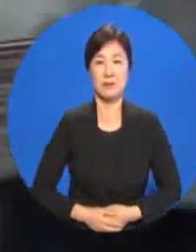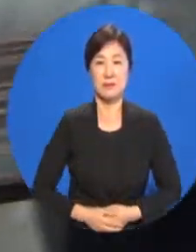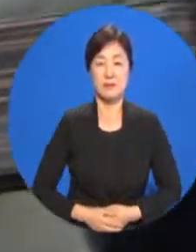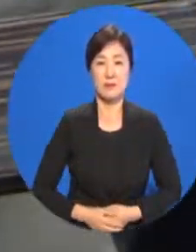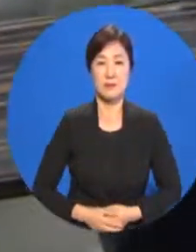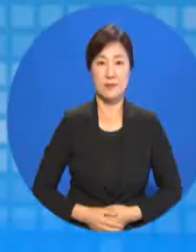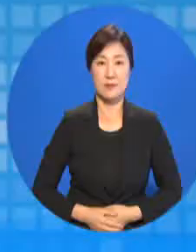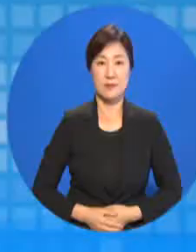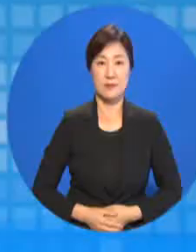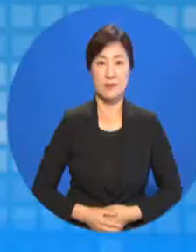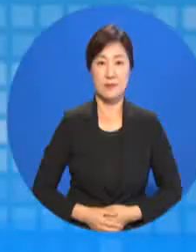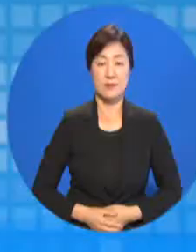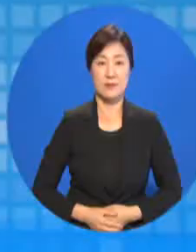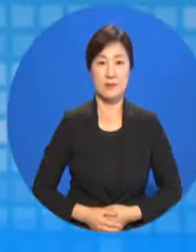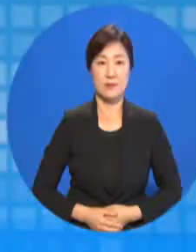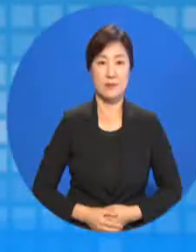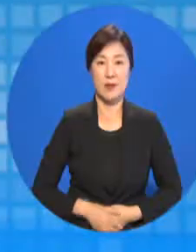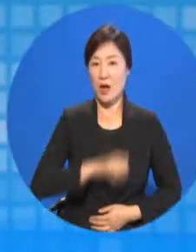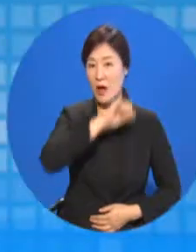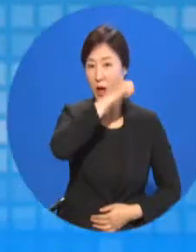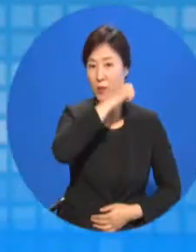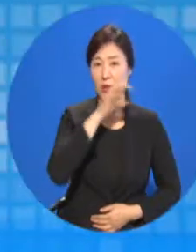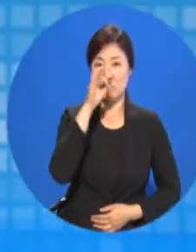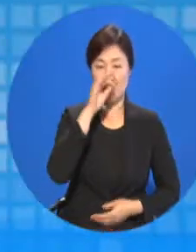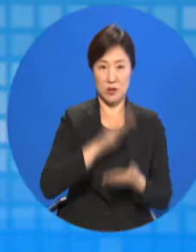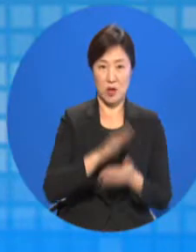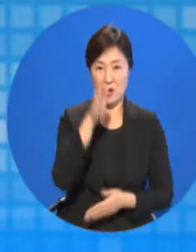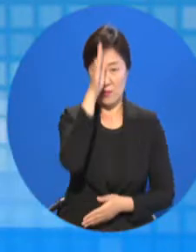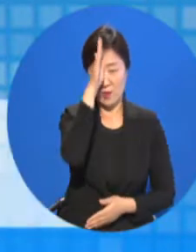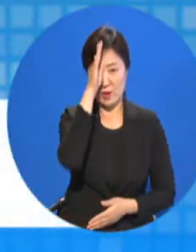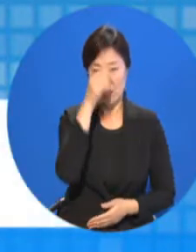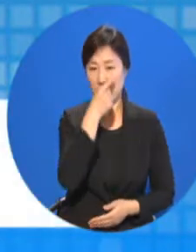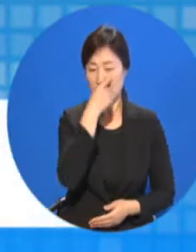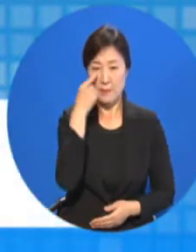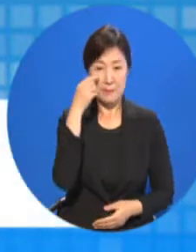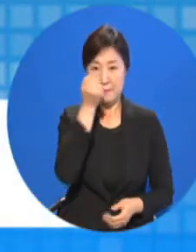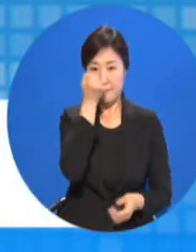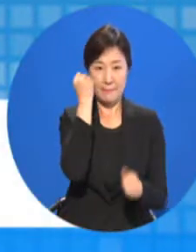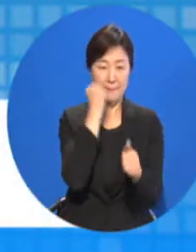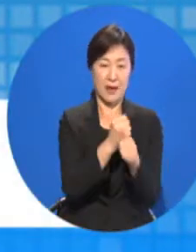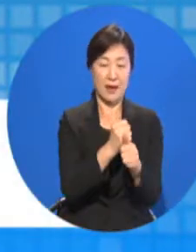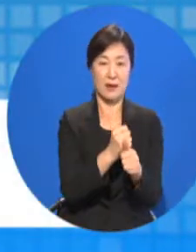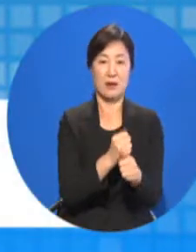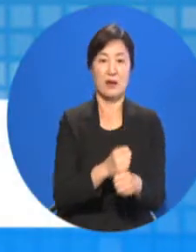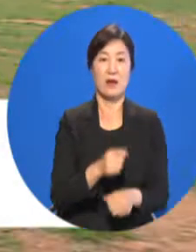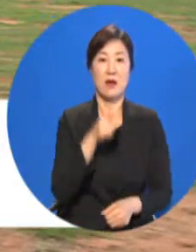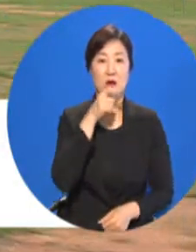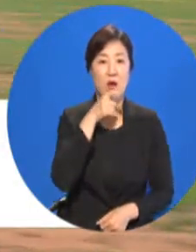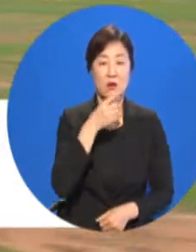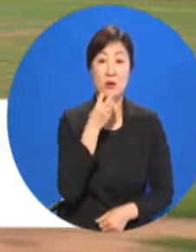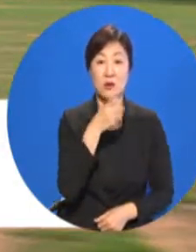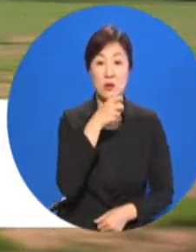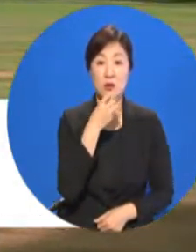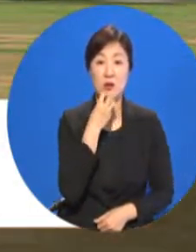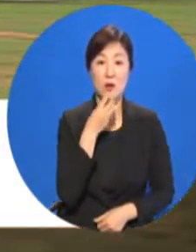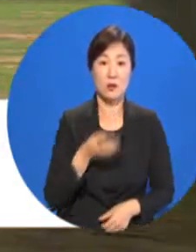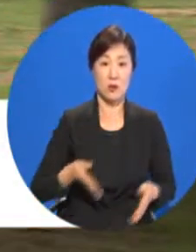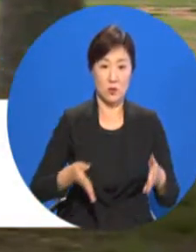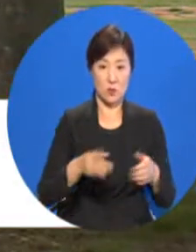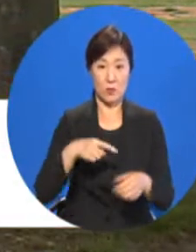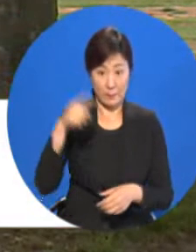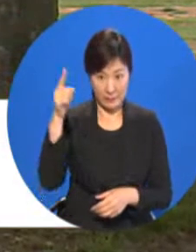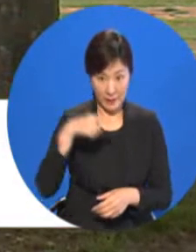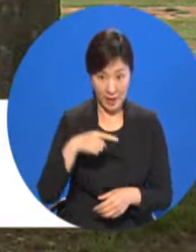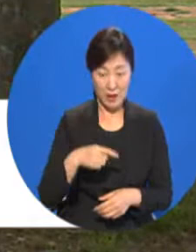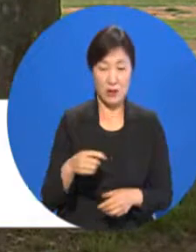조희원입니다. 아프리카 돼지열병 확진 판정을 받은 경기도 연천 양돈장에 다녀온 도내 종돈장은